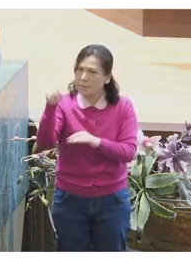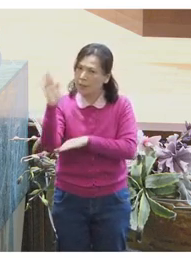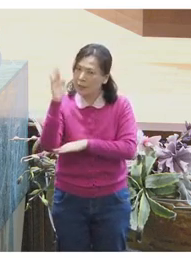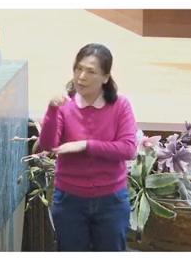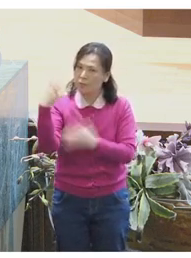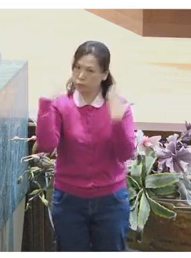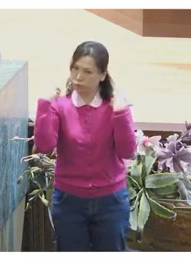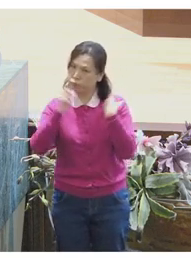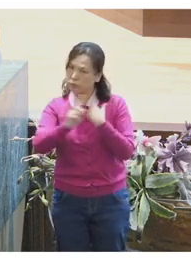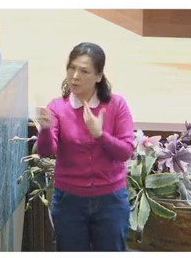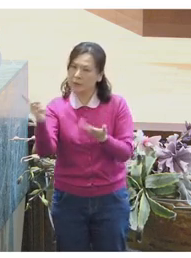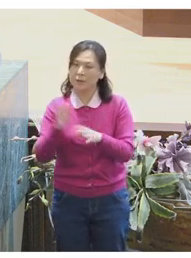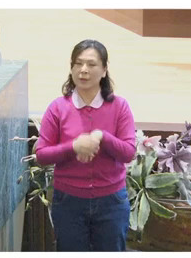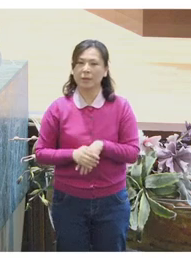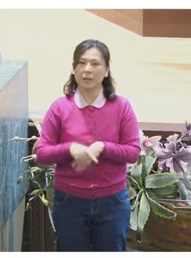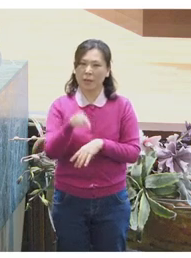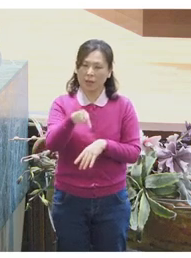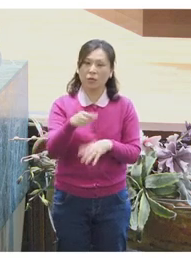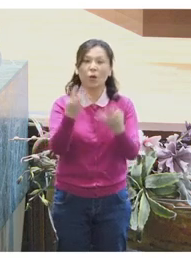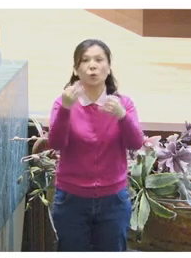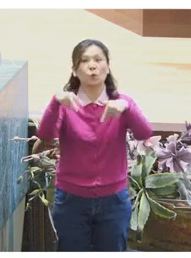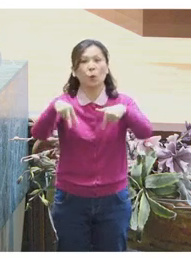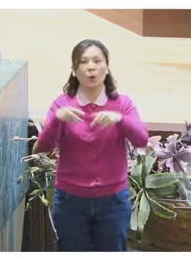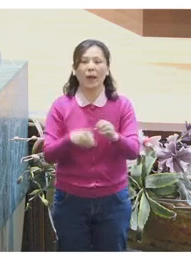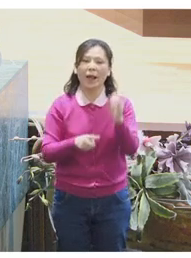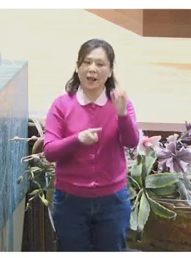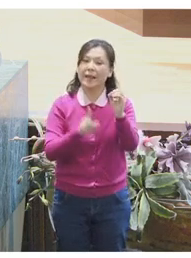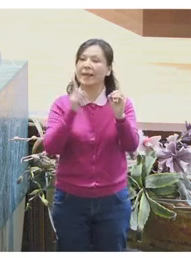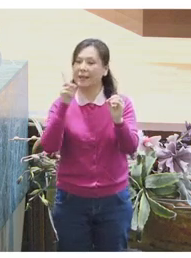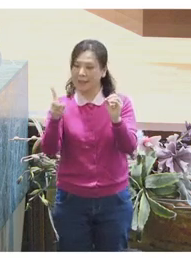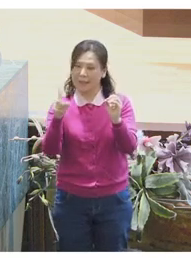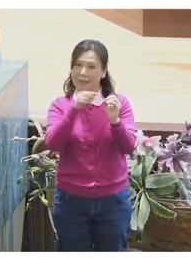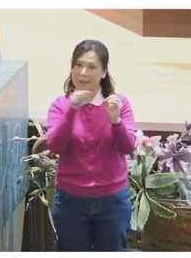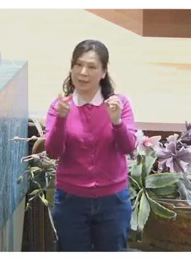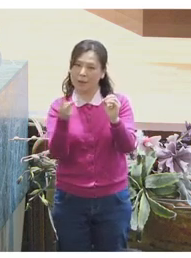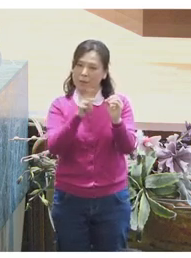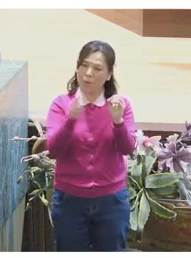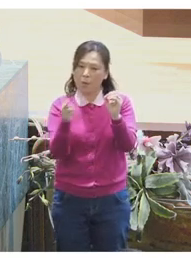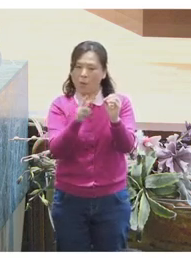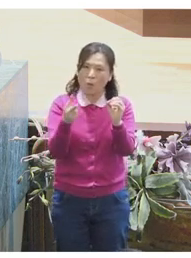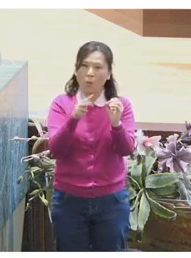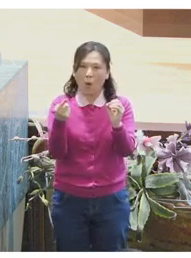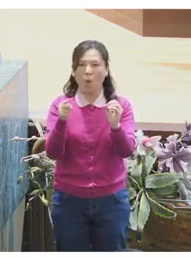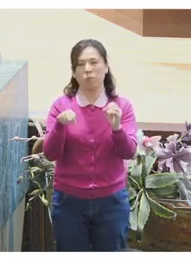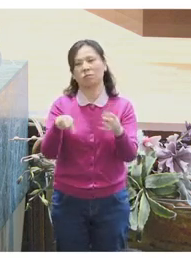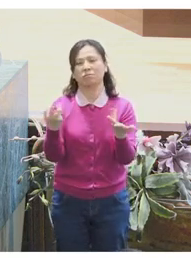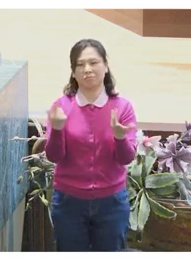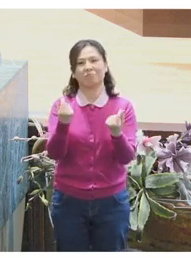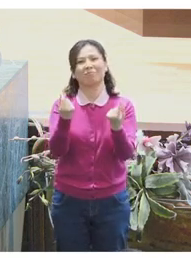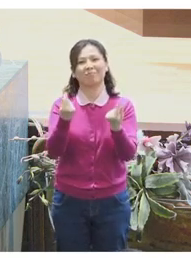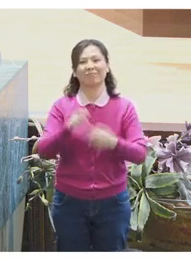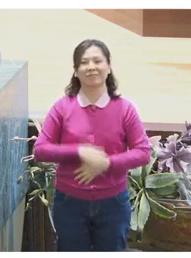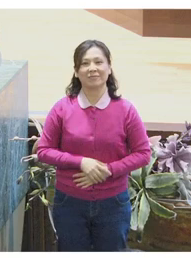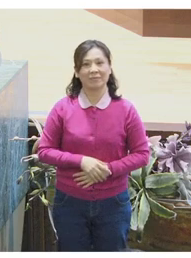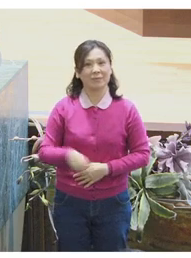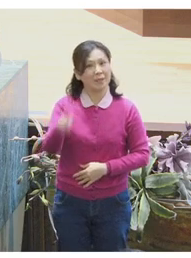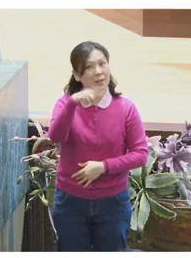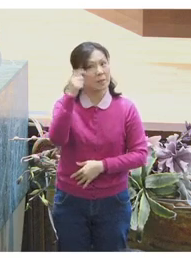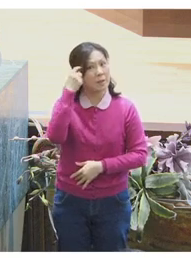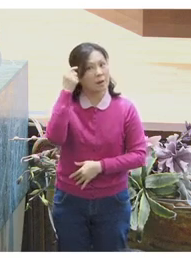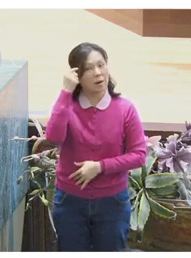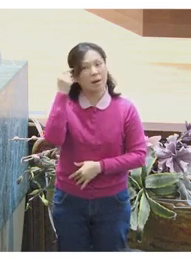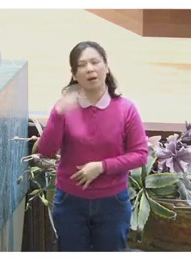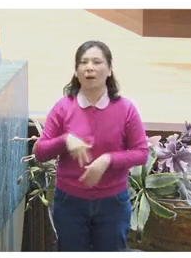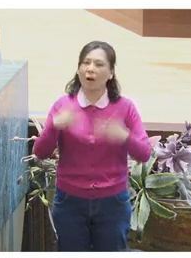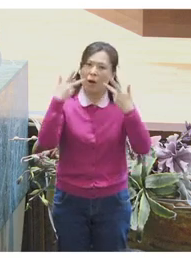世代零跟一这个世界之间的视野。那所以这个其实如果说你不要去想说